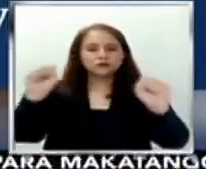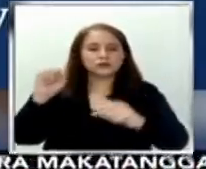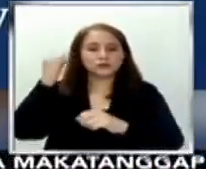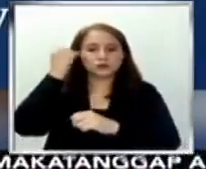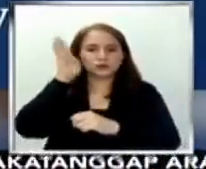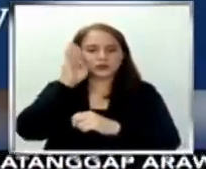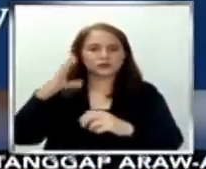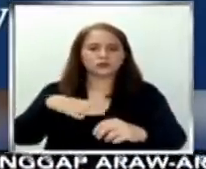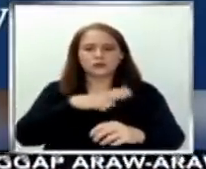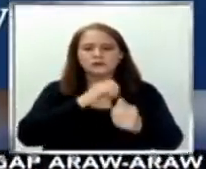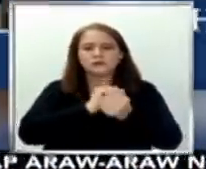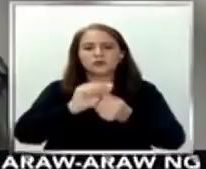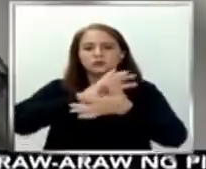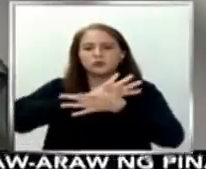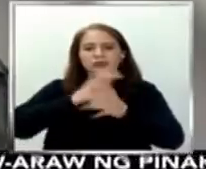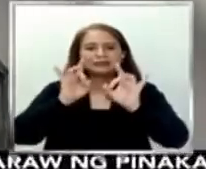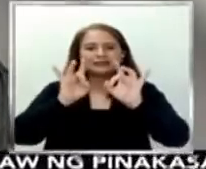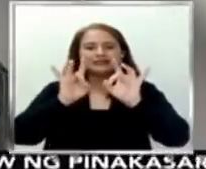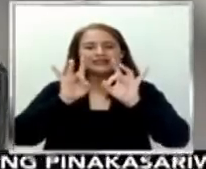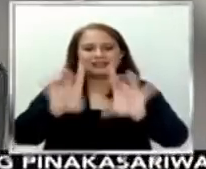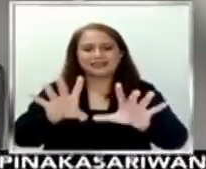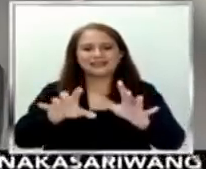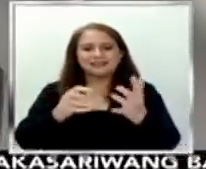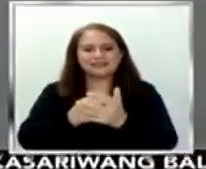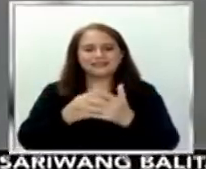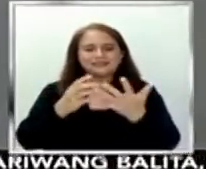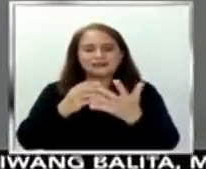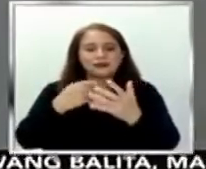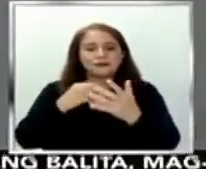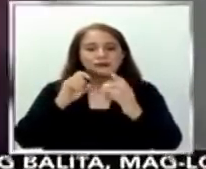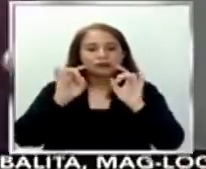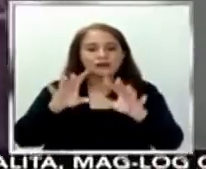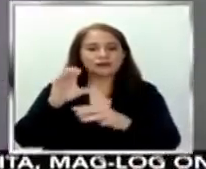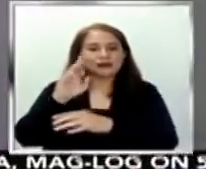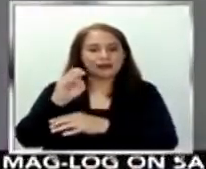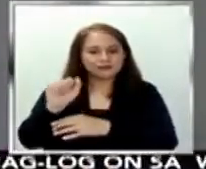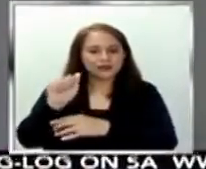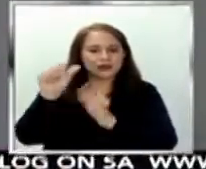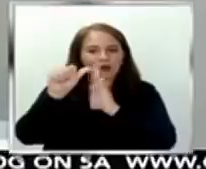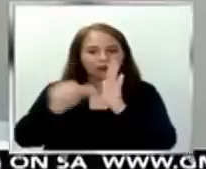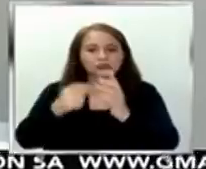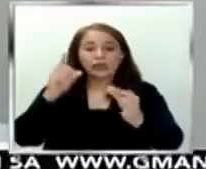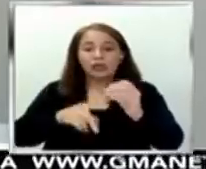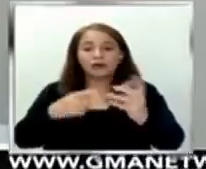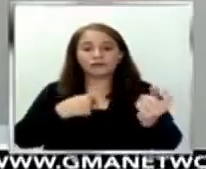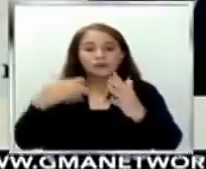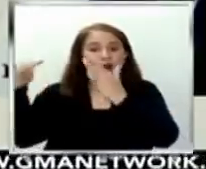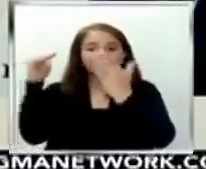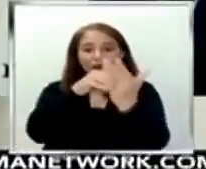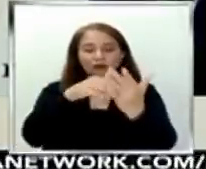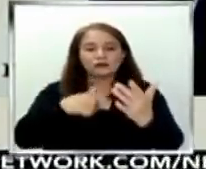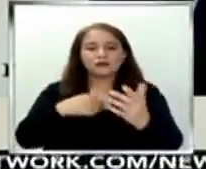na ang COVID-19 Hate Crime Act. Sa ilalim nito, may mabigat na parusang ipapataw sa mga gagawa ng pag-atake sa mga miyembro ng Asian